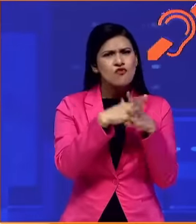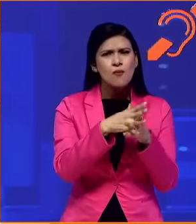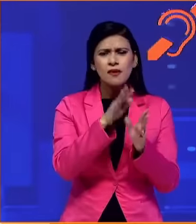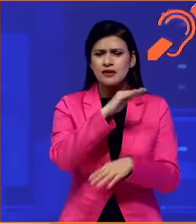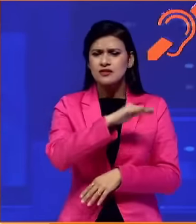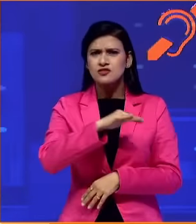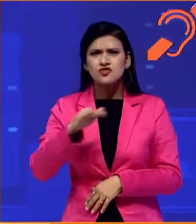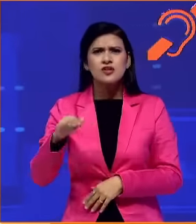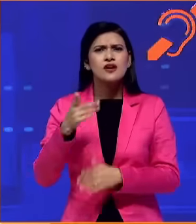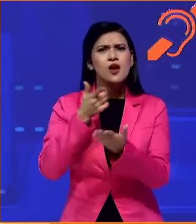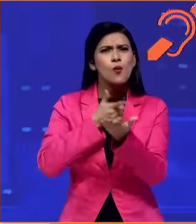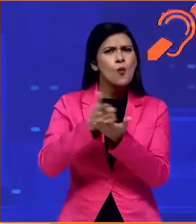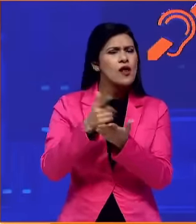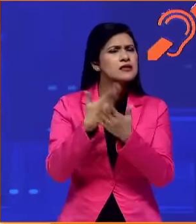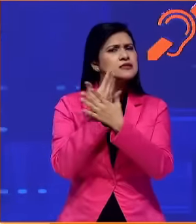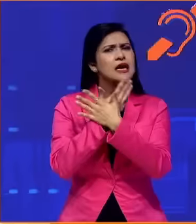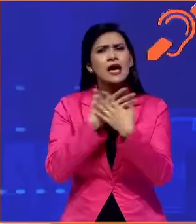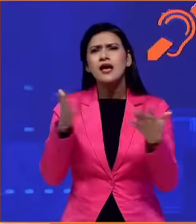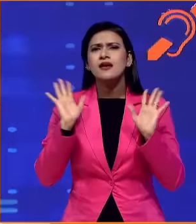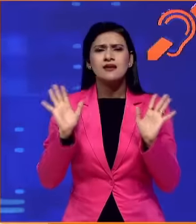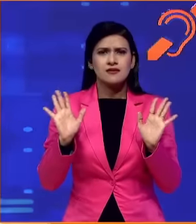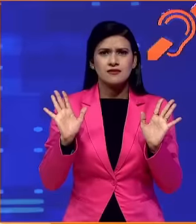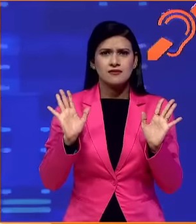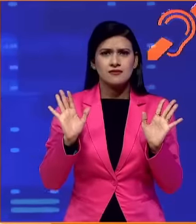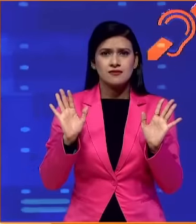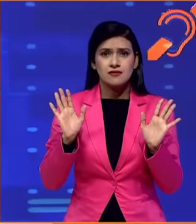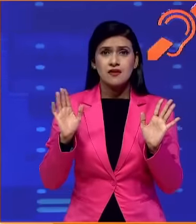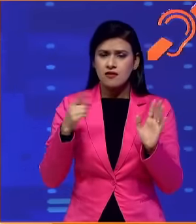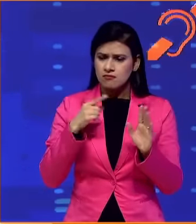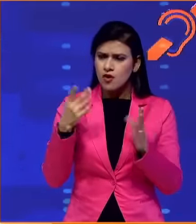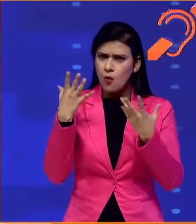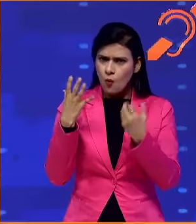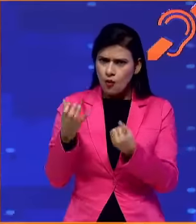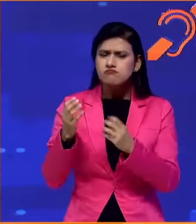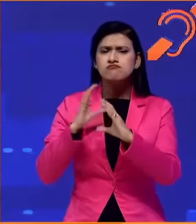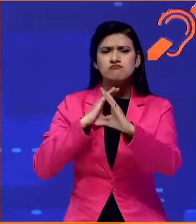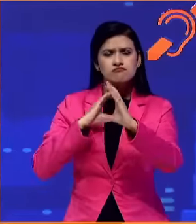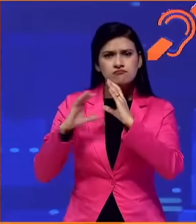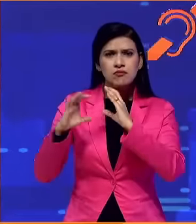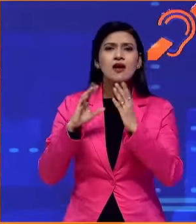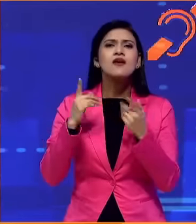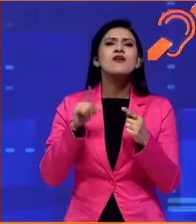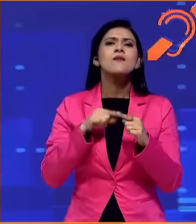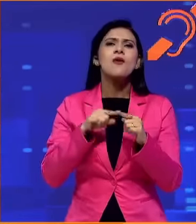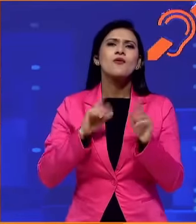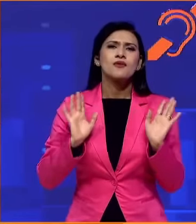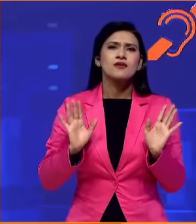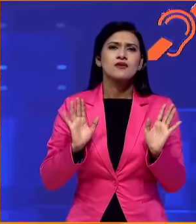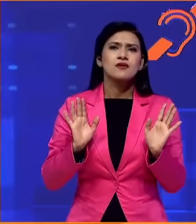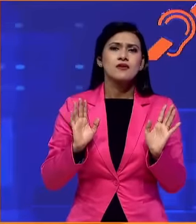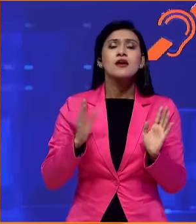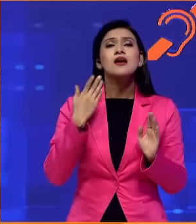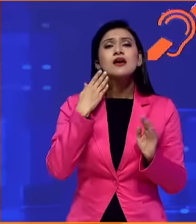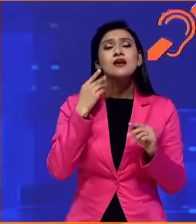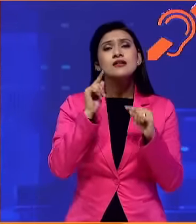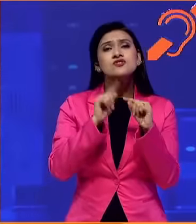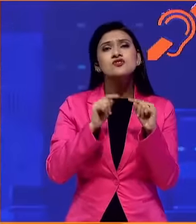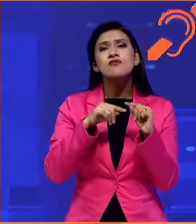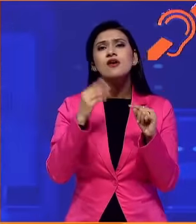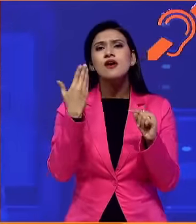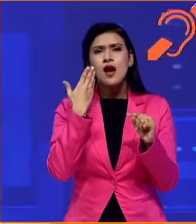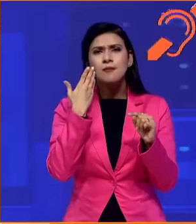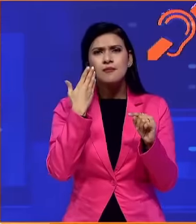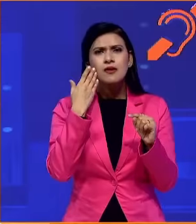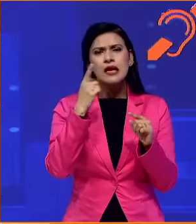सरकारसेन्यायमिलनाचाहिए,और विपक्षमेंरहतेहुएइसकीमांगकरना गलतनहींहै।अबचुनाव गर्मियोंमेंजबभीहोंगेतबहोंगे।लेकिन